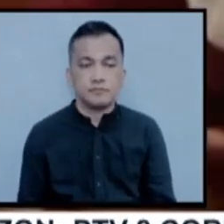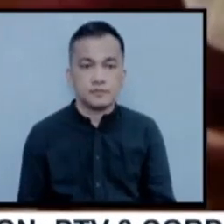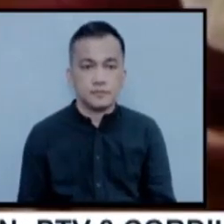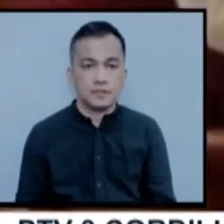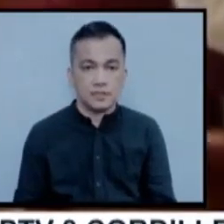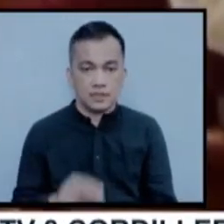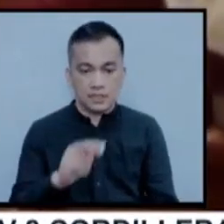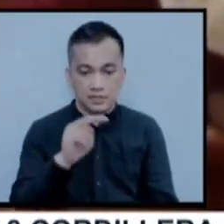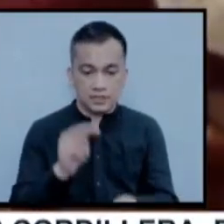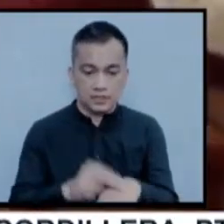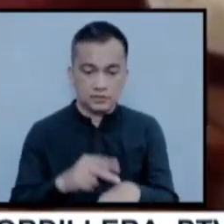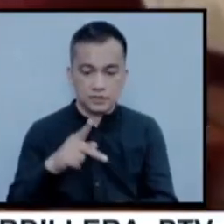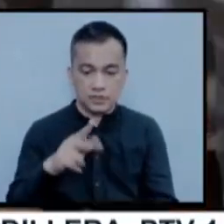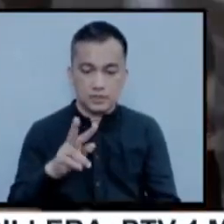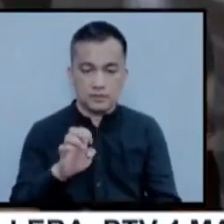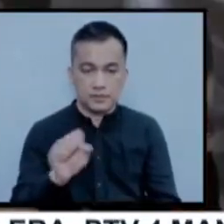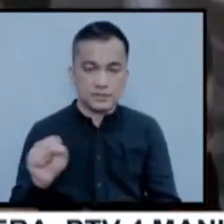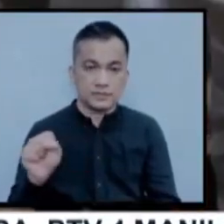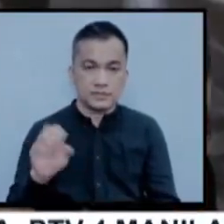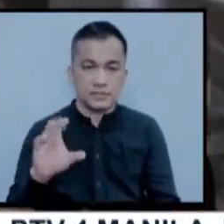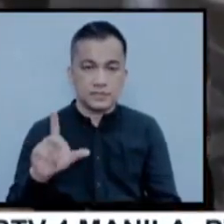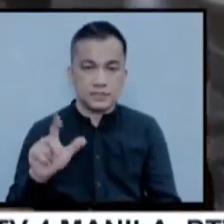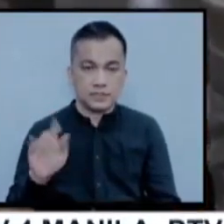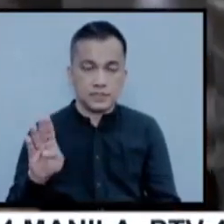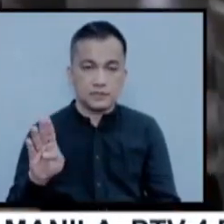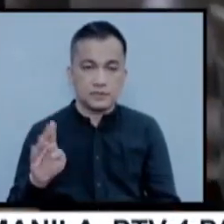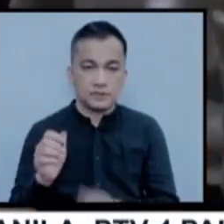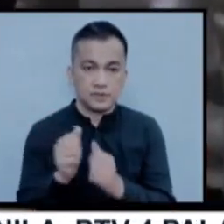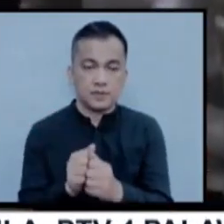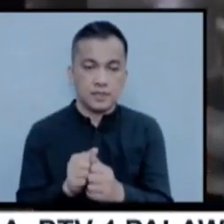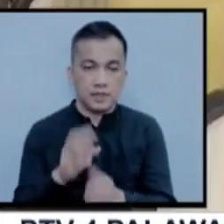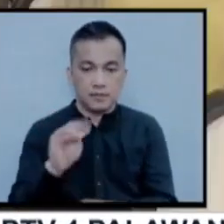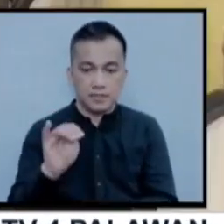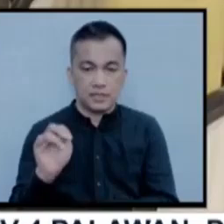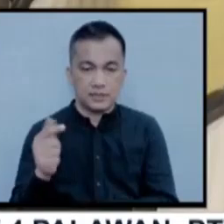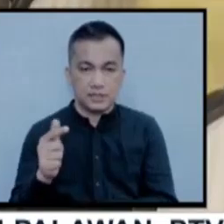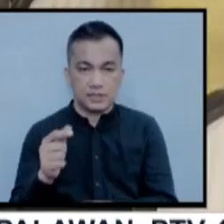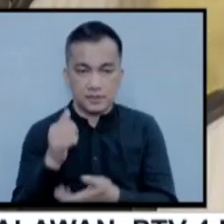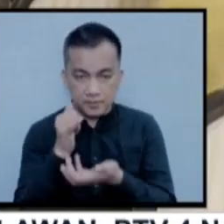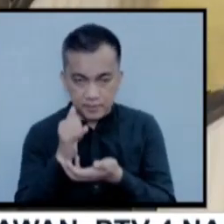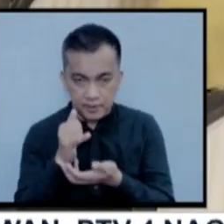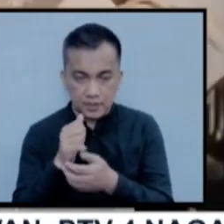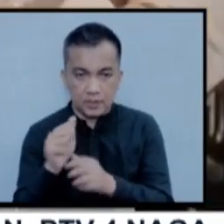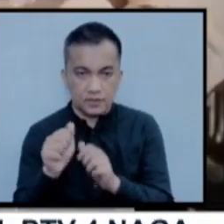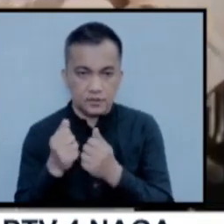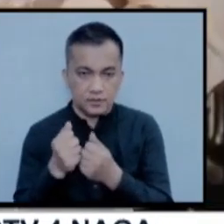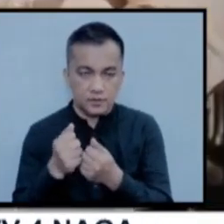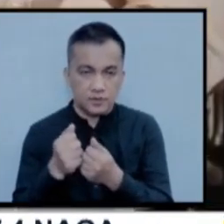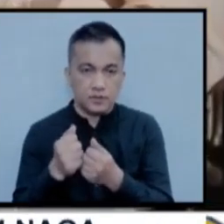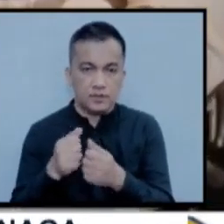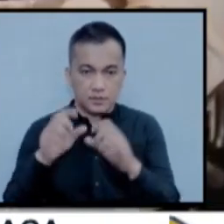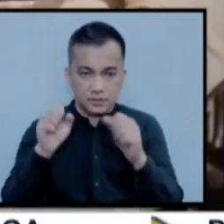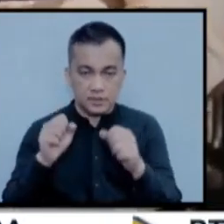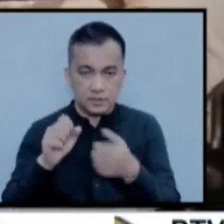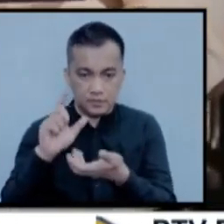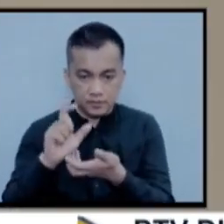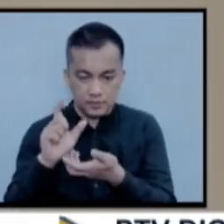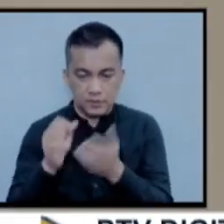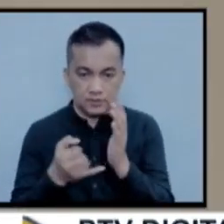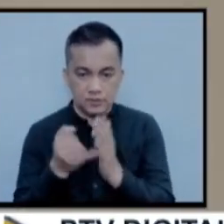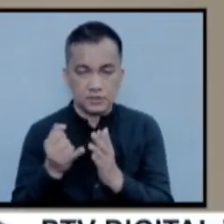Club Kasama rin ang malakanyang cameraman Association presidential photo journalist Association at ang malang